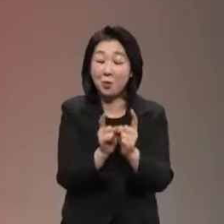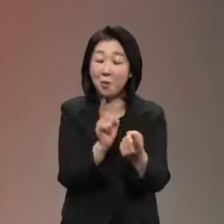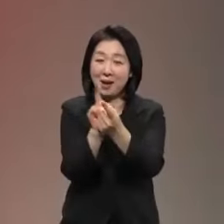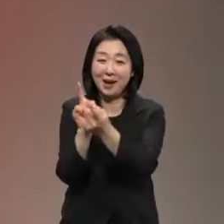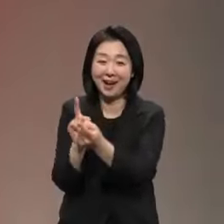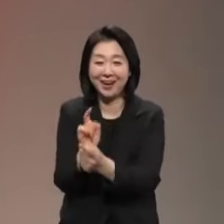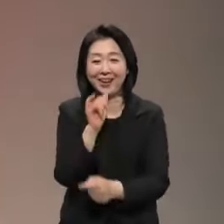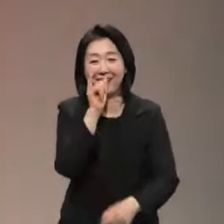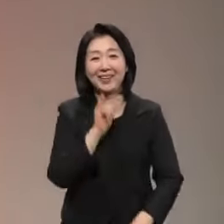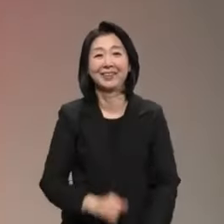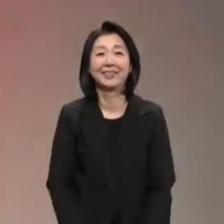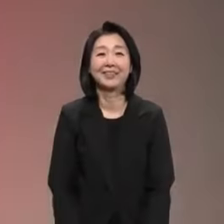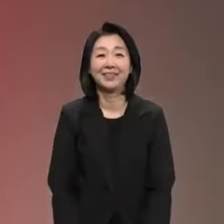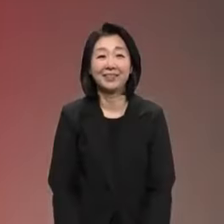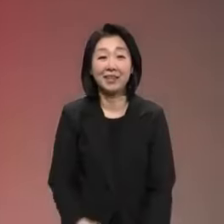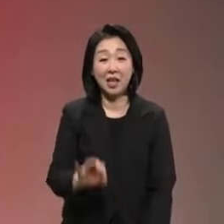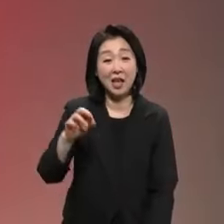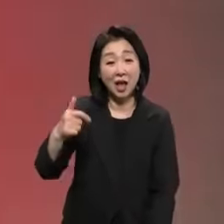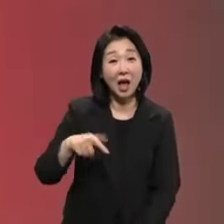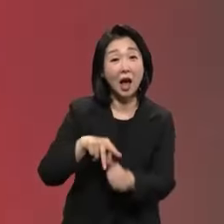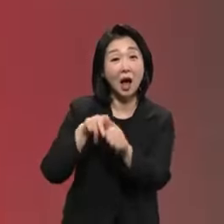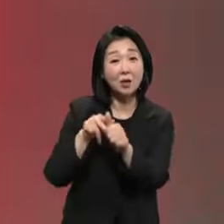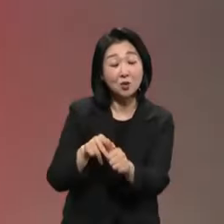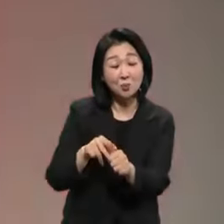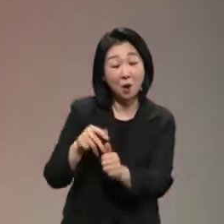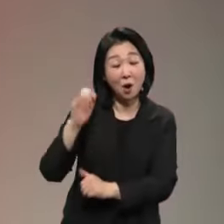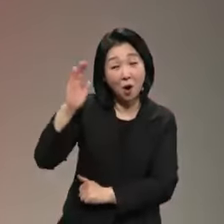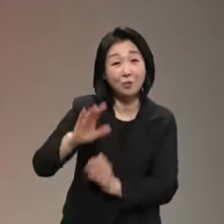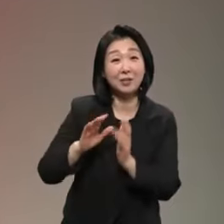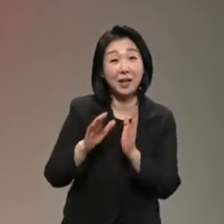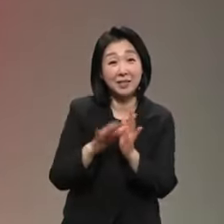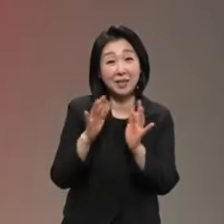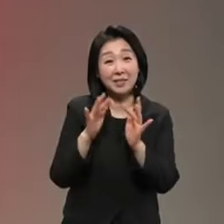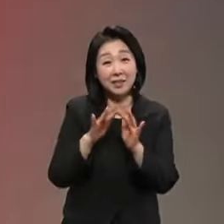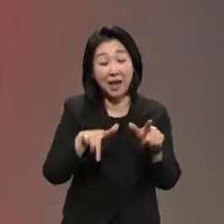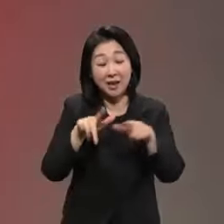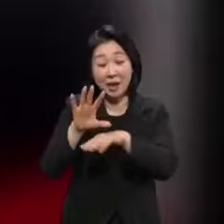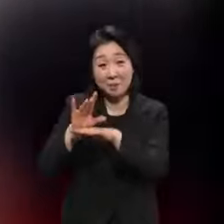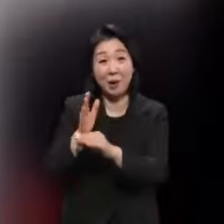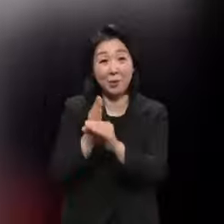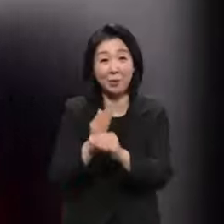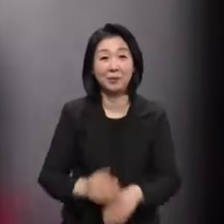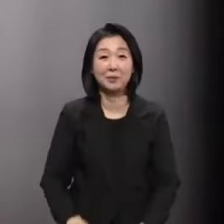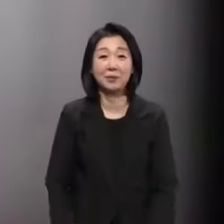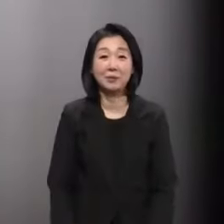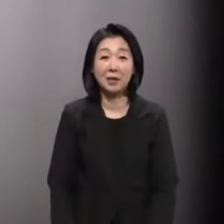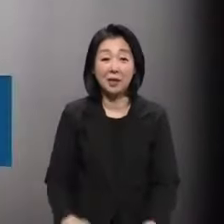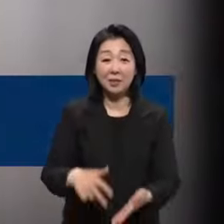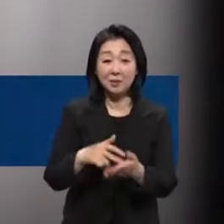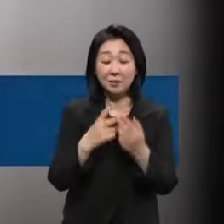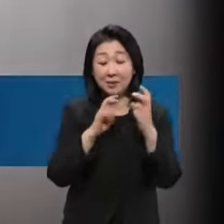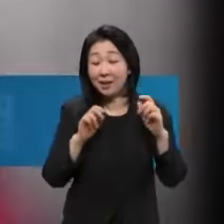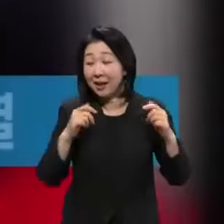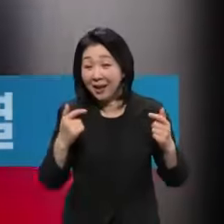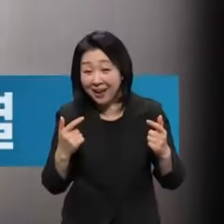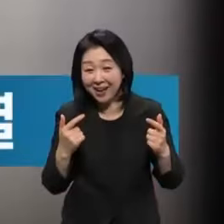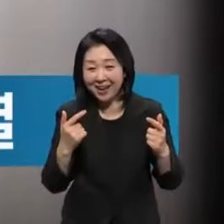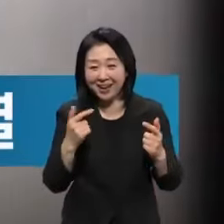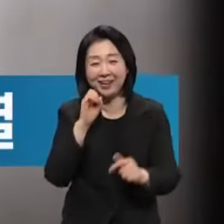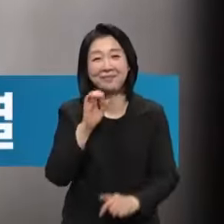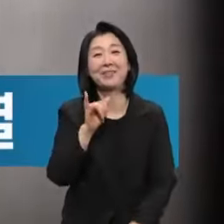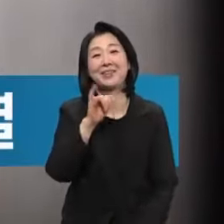자주 부딪힙니다. 한정민 후보 유세하는 내내 소셜미디어 라이브 방송을 진행 중인데요. 서서 자는 거 아니냐 이런